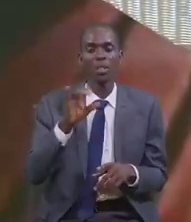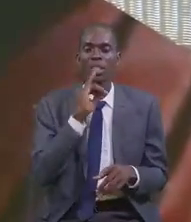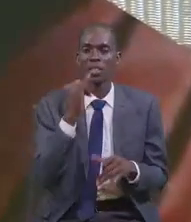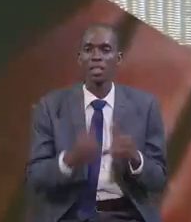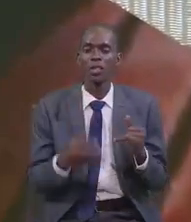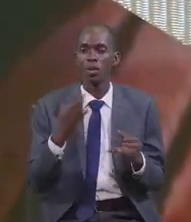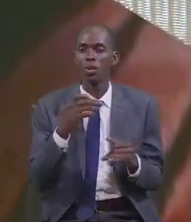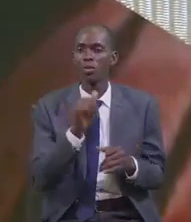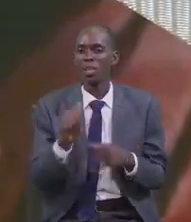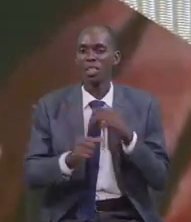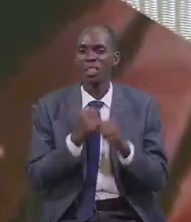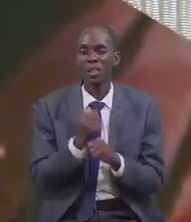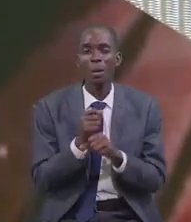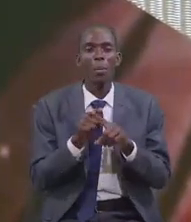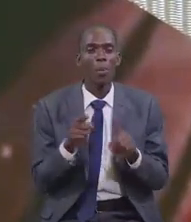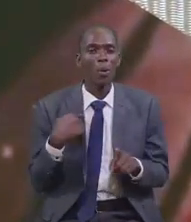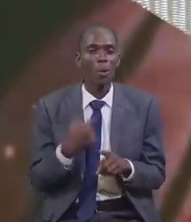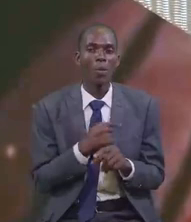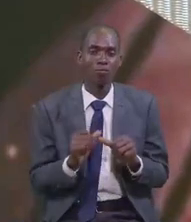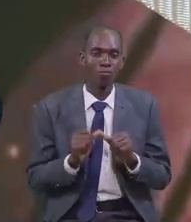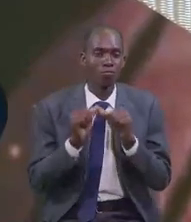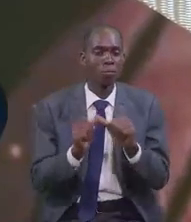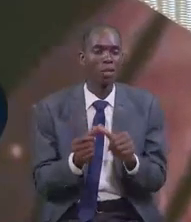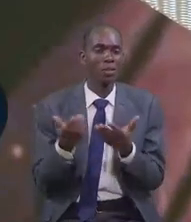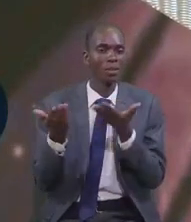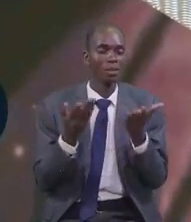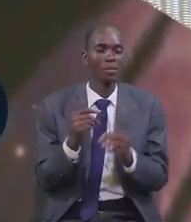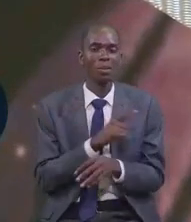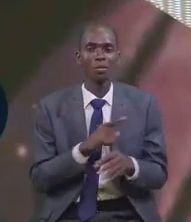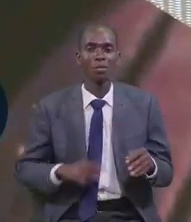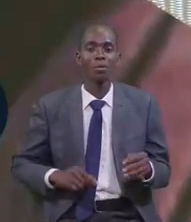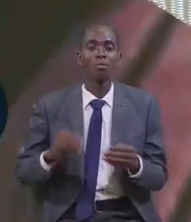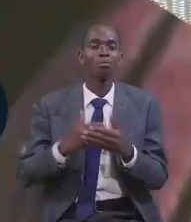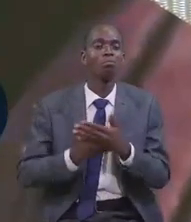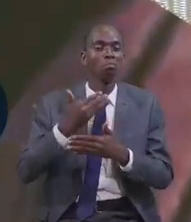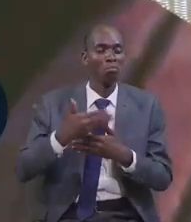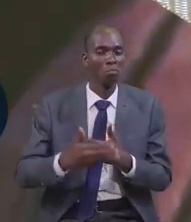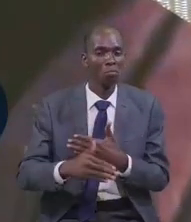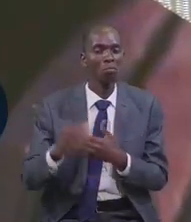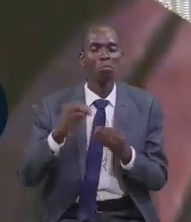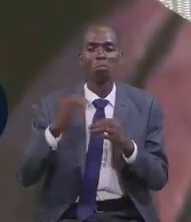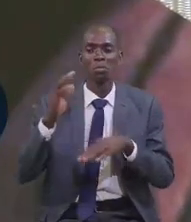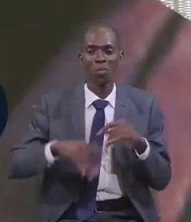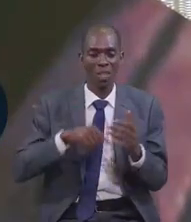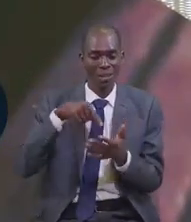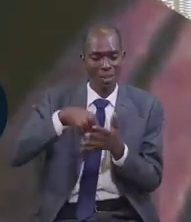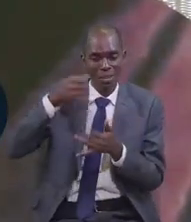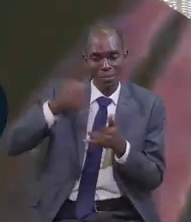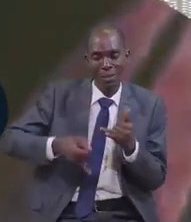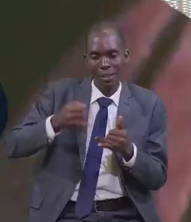Mais nous continuons de servir le Seigneur au-delà de ce dernier jour de cette